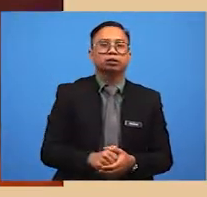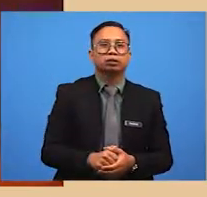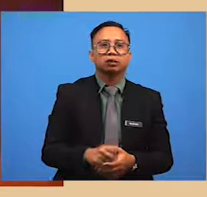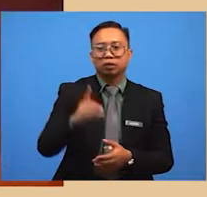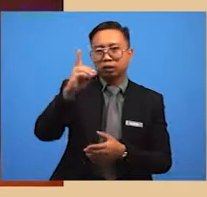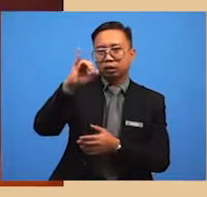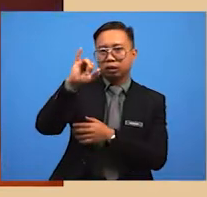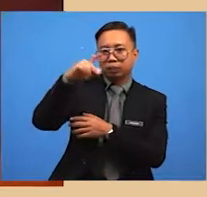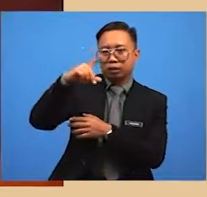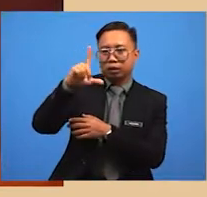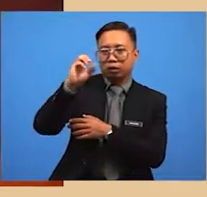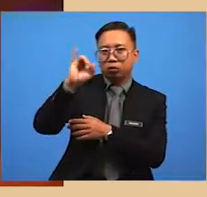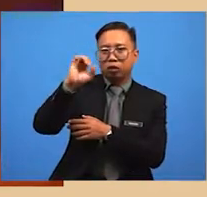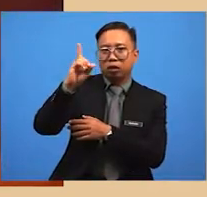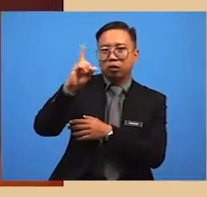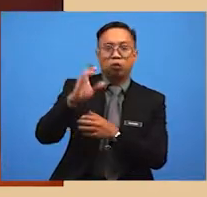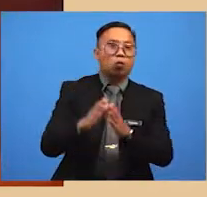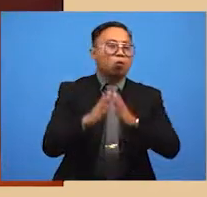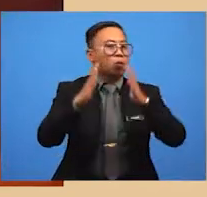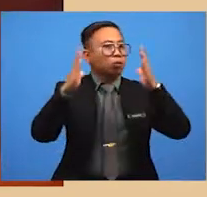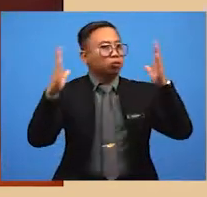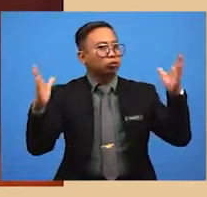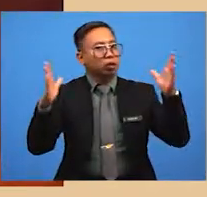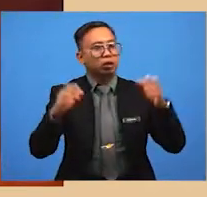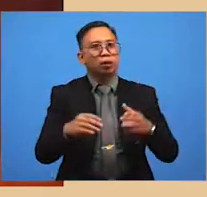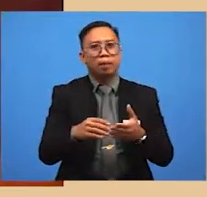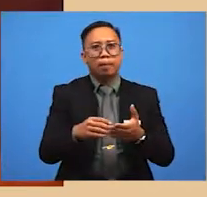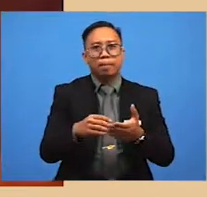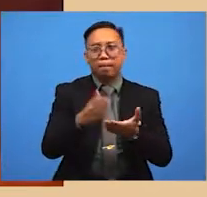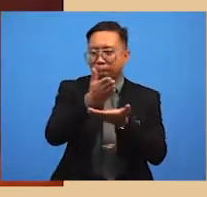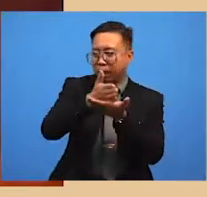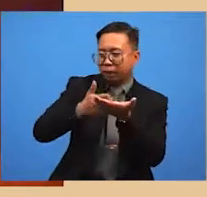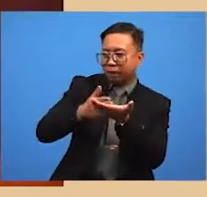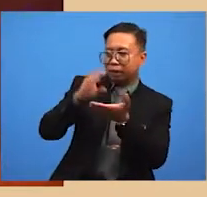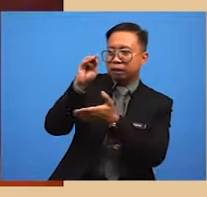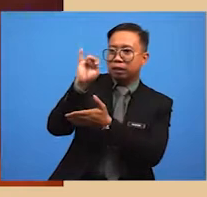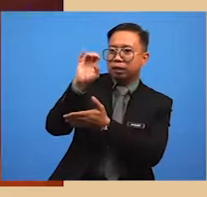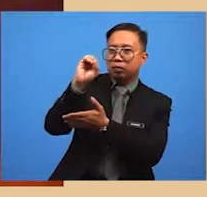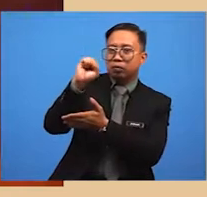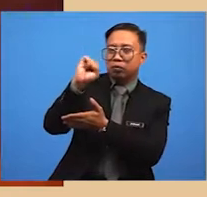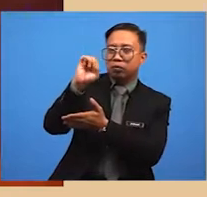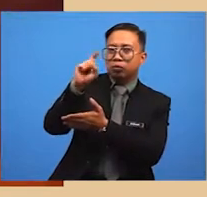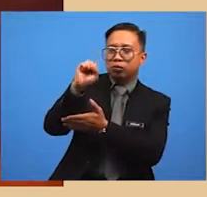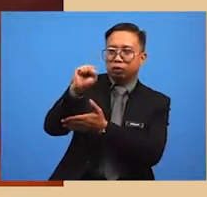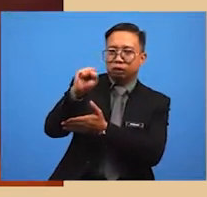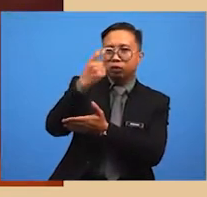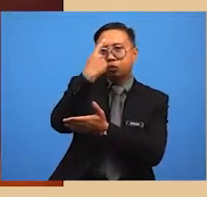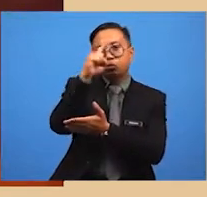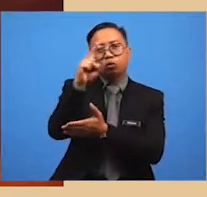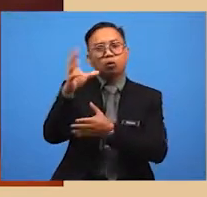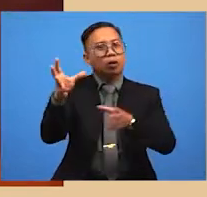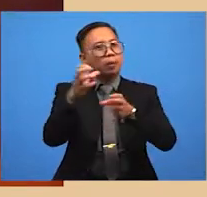diploid akan membesar dan membahagi secara meiosis untuk